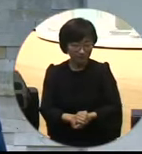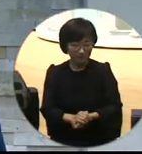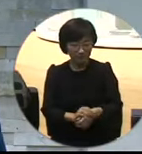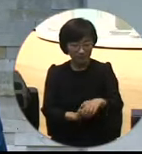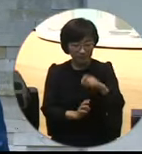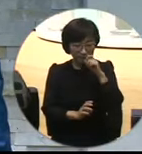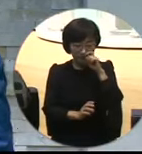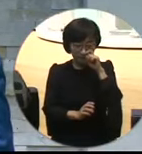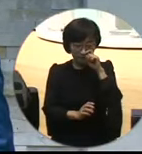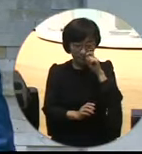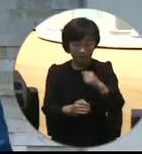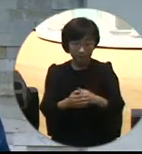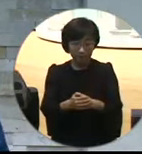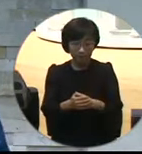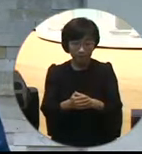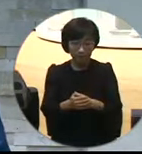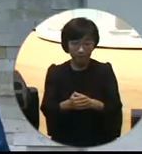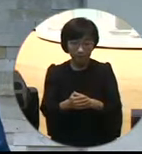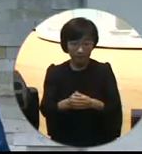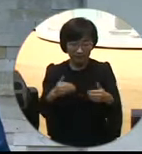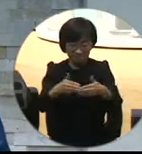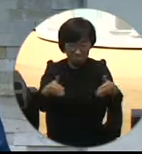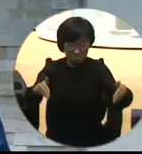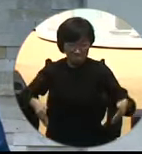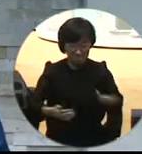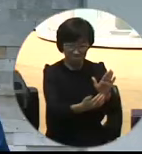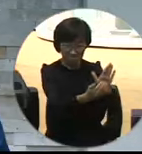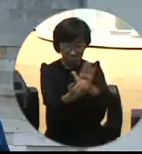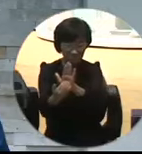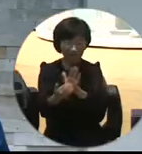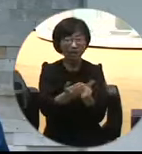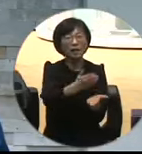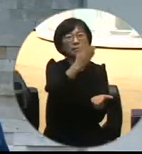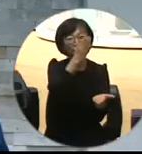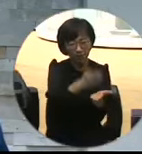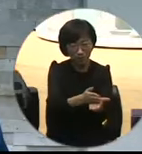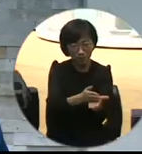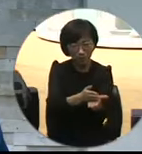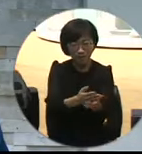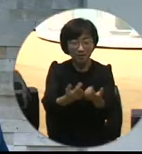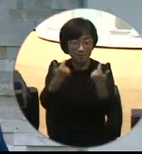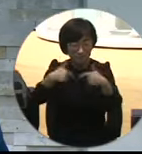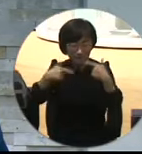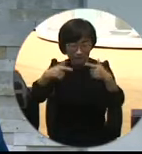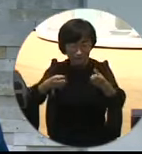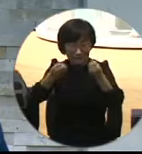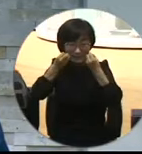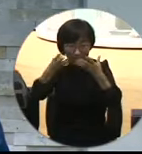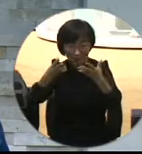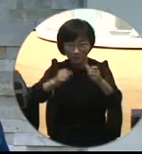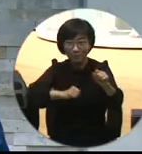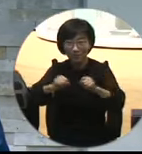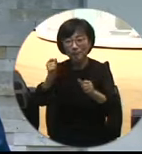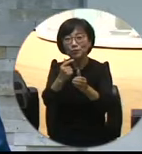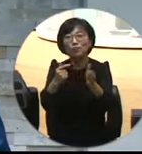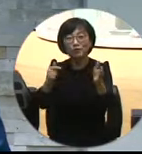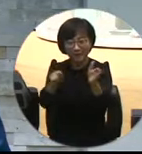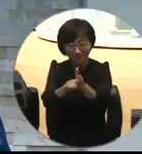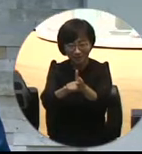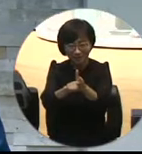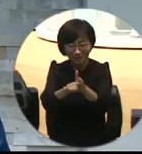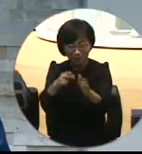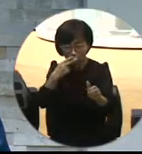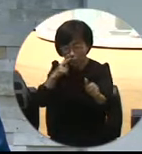모습에서 탈피해서 날마다 새로운 믿음에 도전해야 됩니다. 날마다 새로운